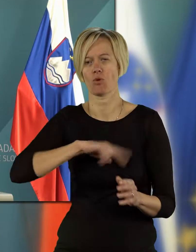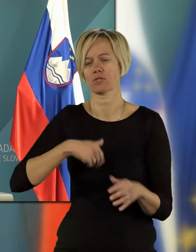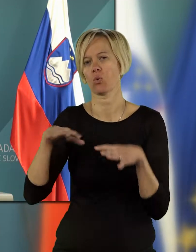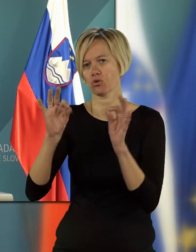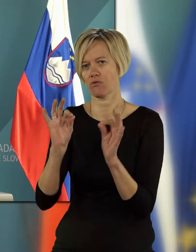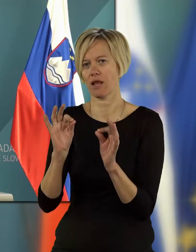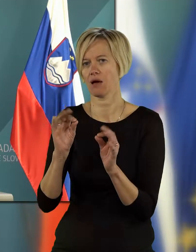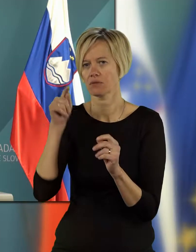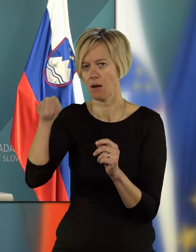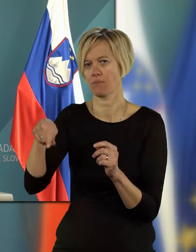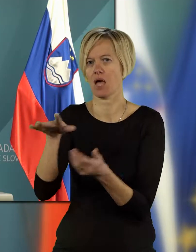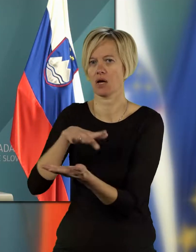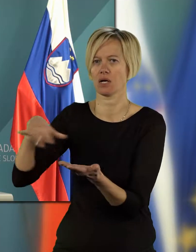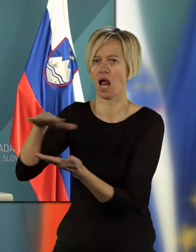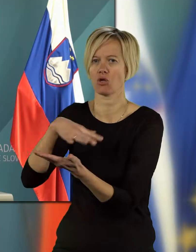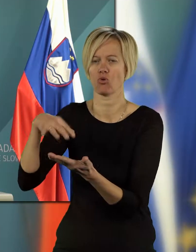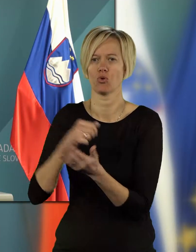ugotovila neposredno na kraju.